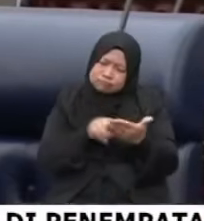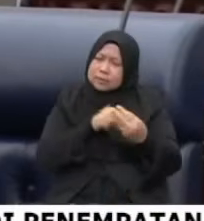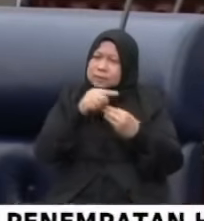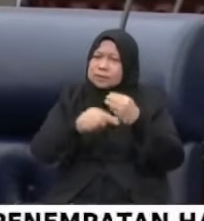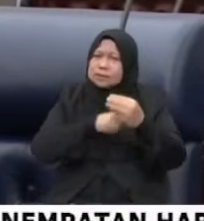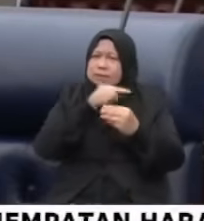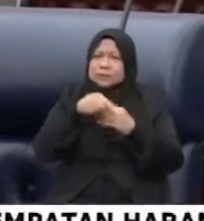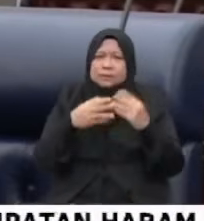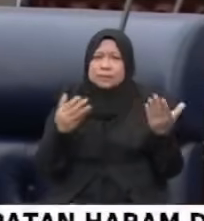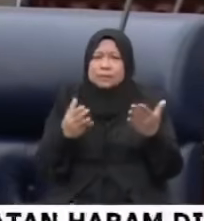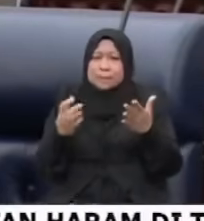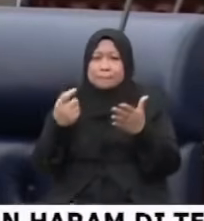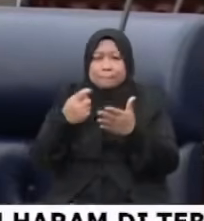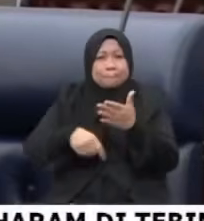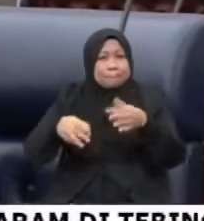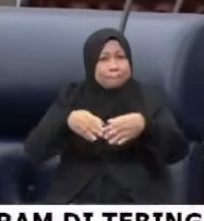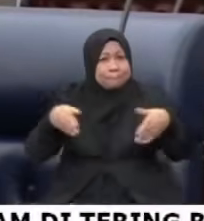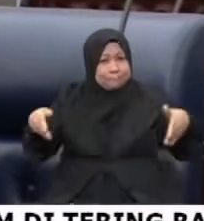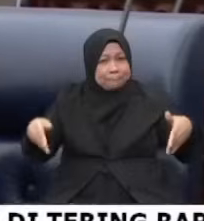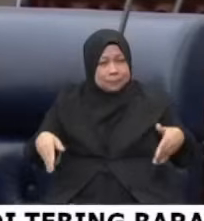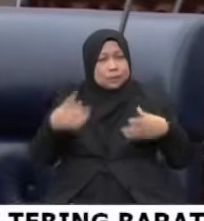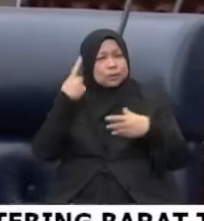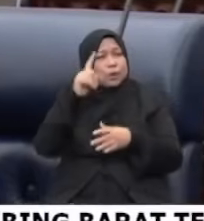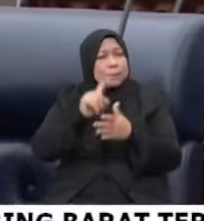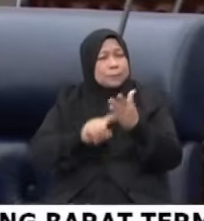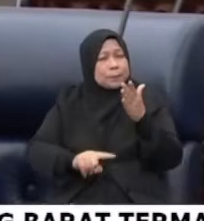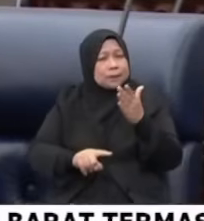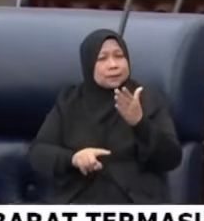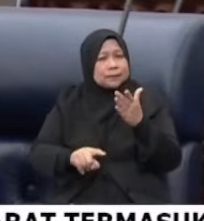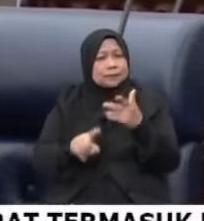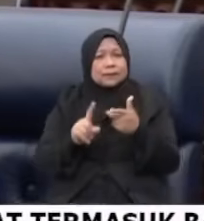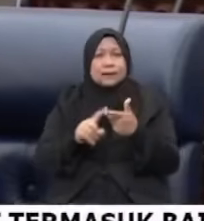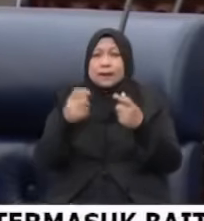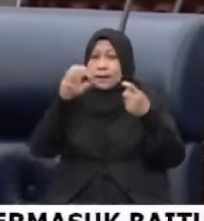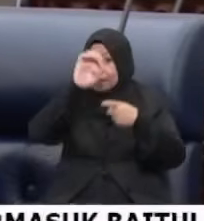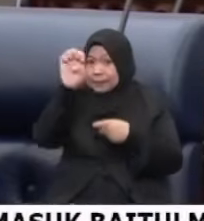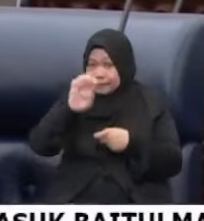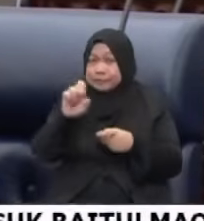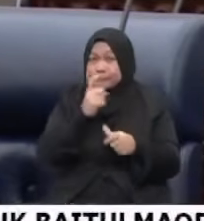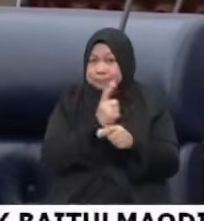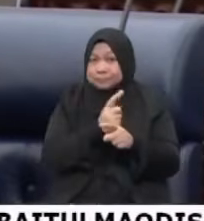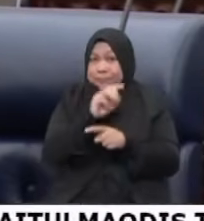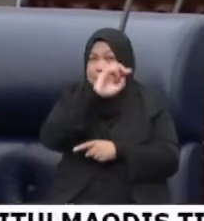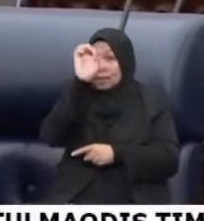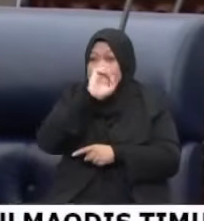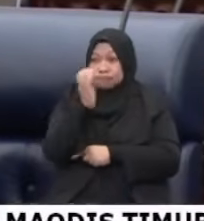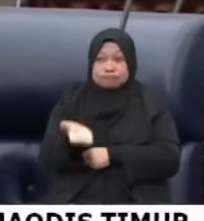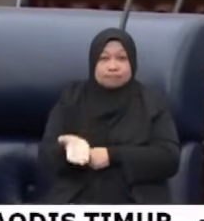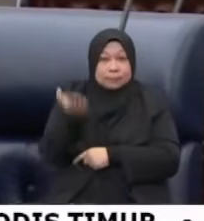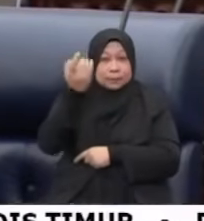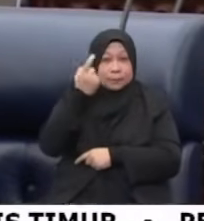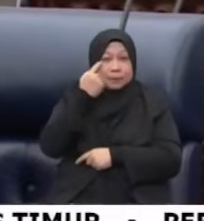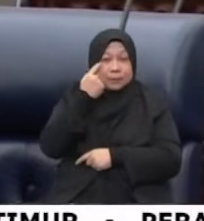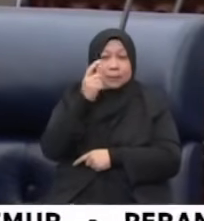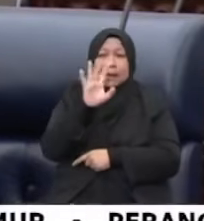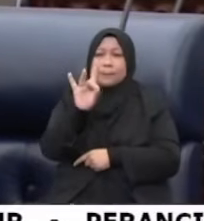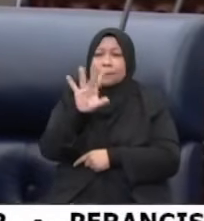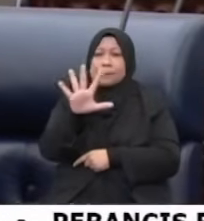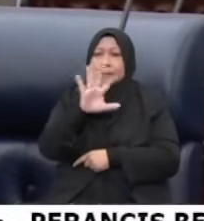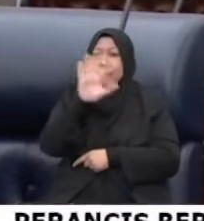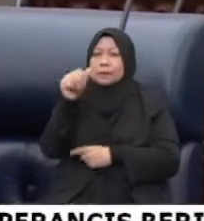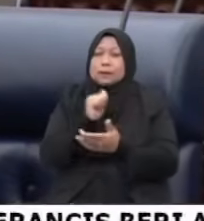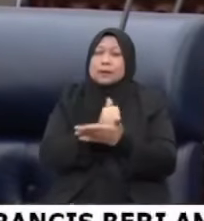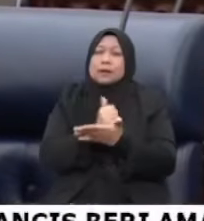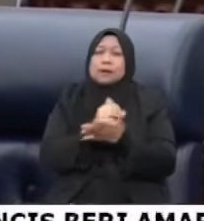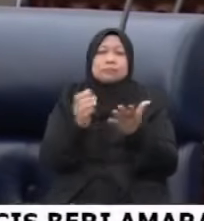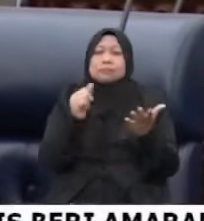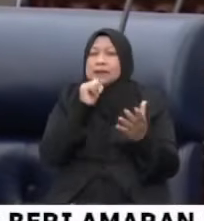itan pengecualian terhadap elektrik walaupun tarif di naik tapi 85% akaun